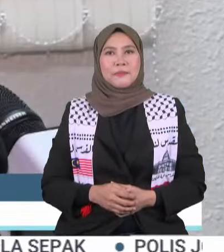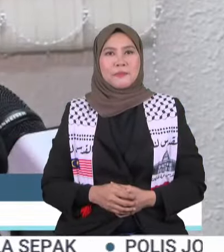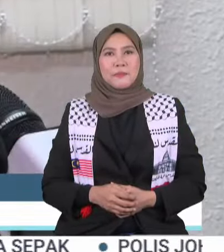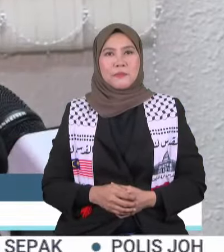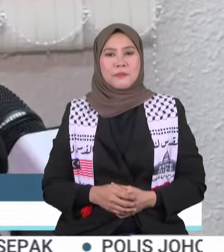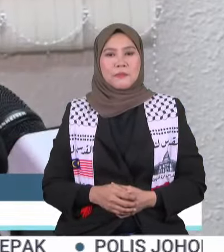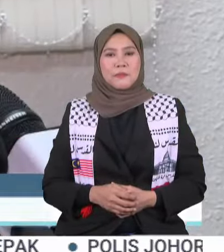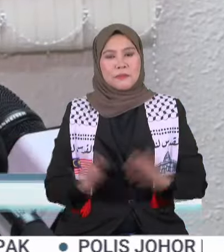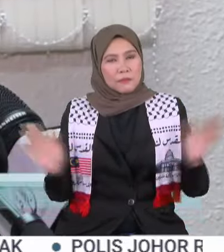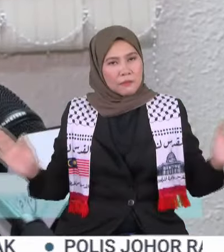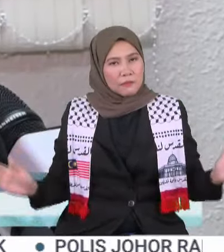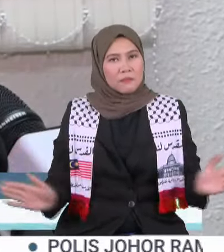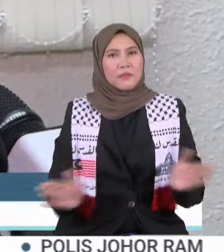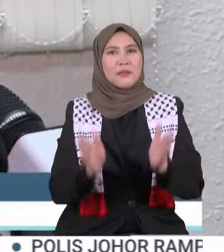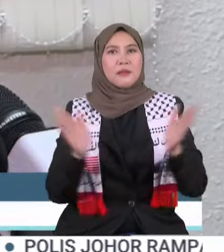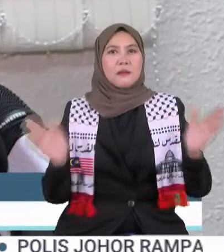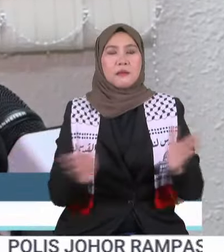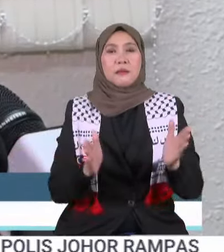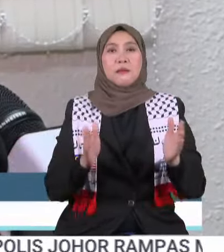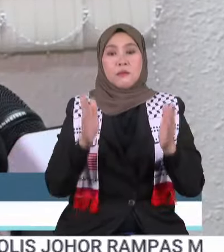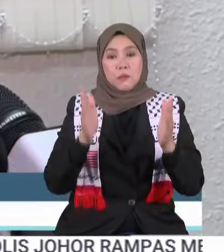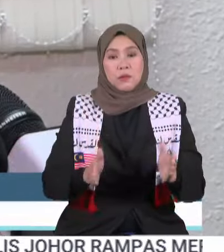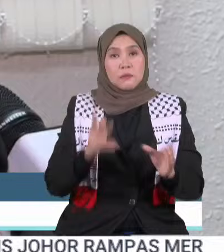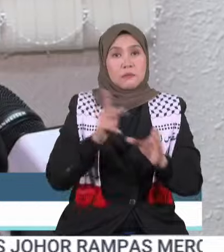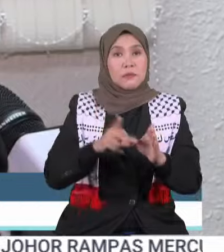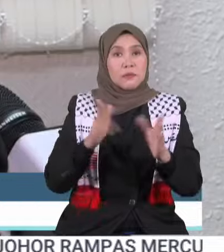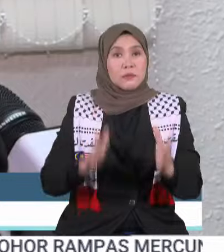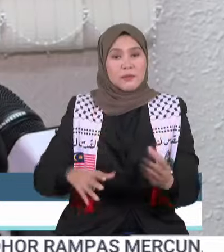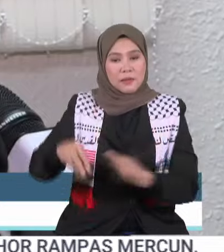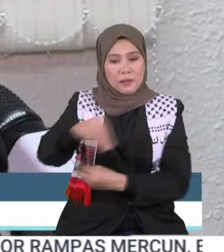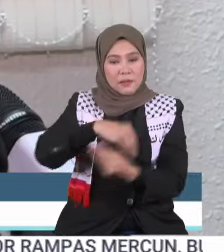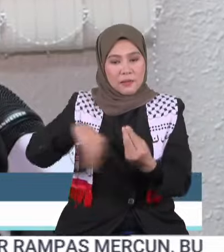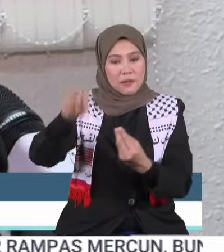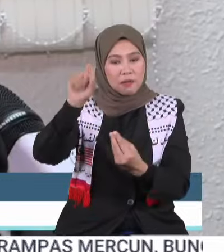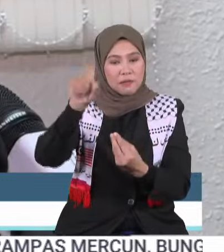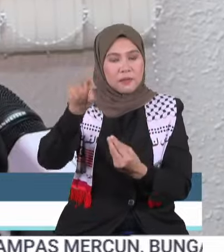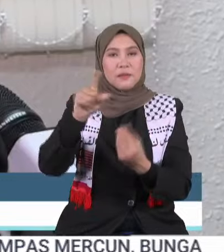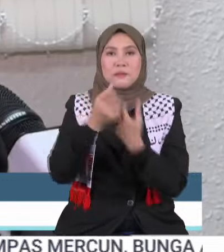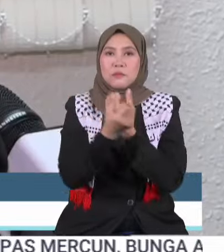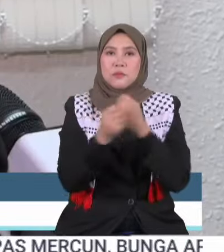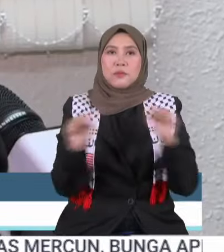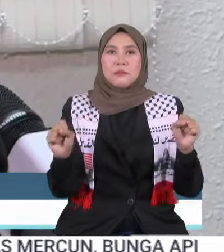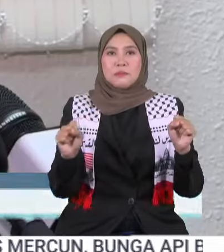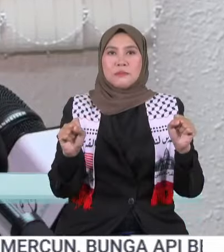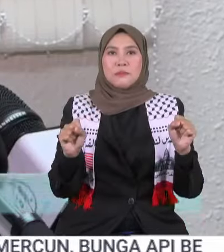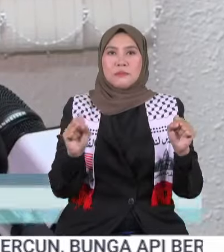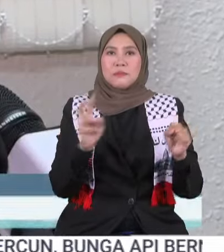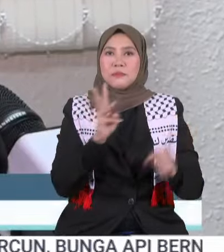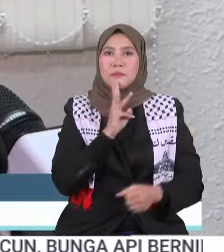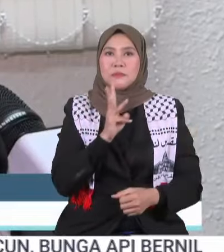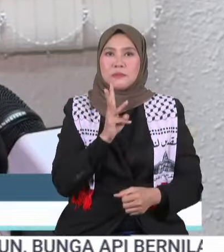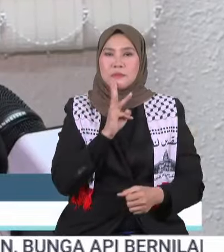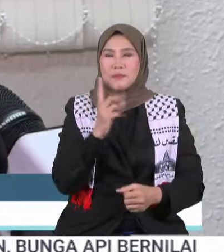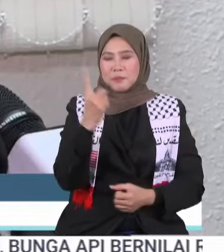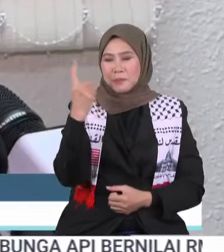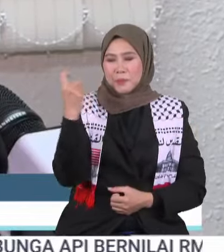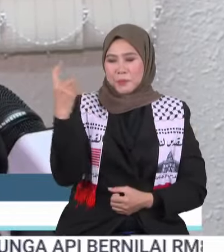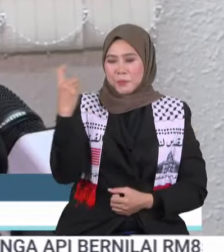Kita amat galakkan supaya jemaah haji pun bersedia dengan air penyembur